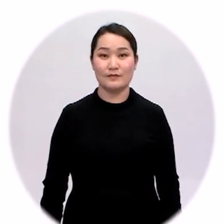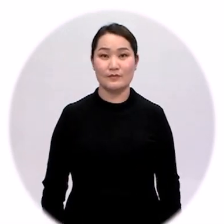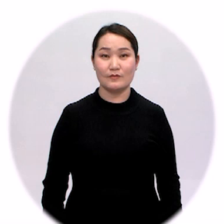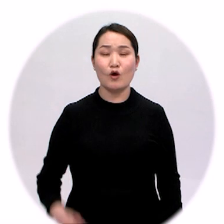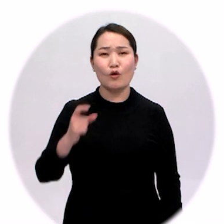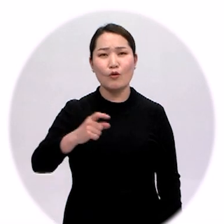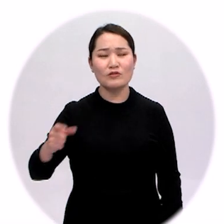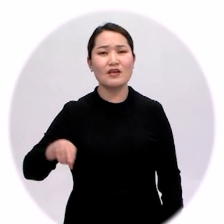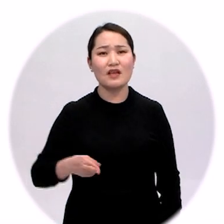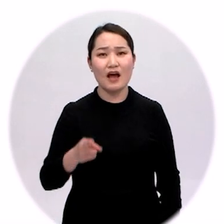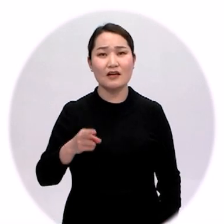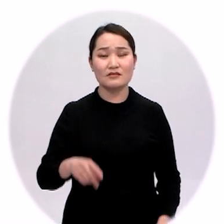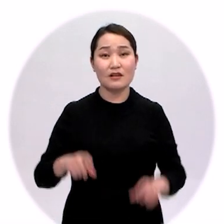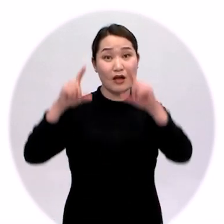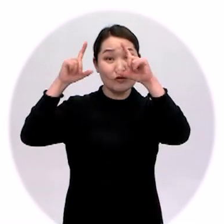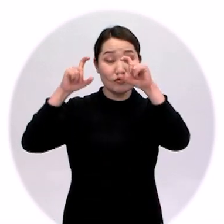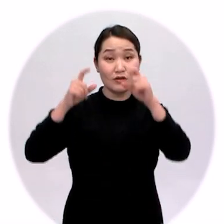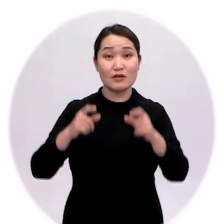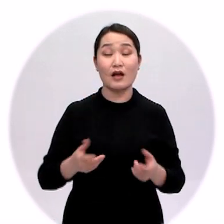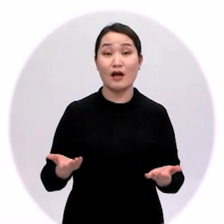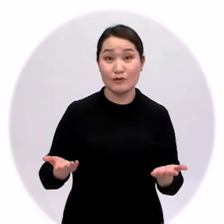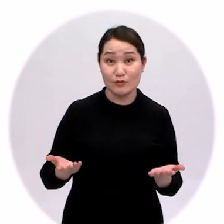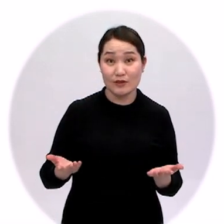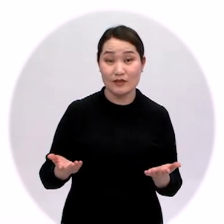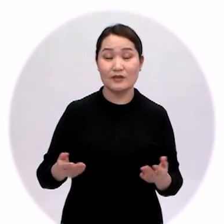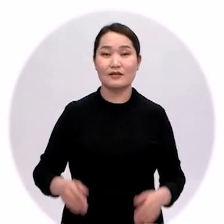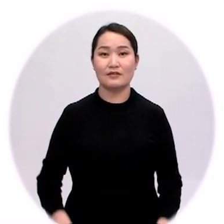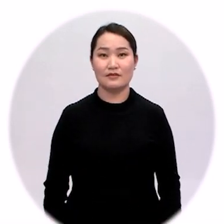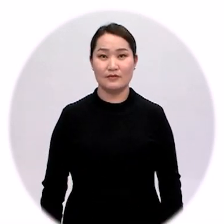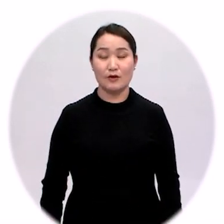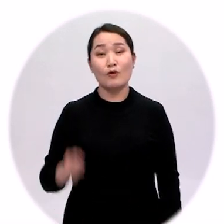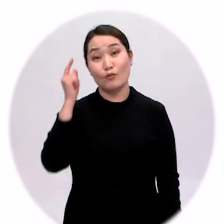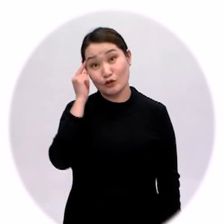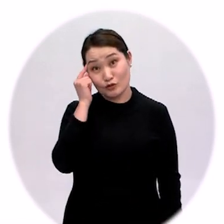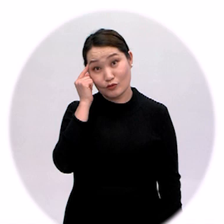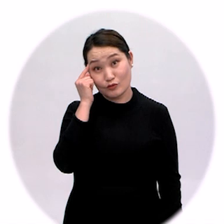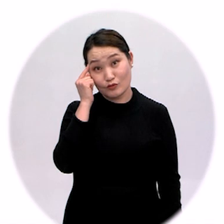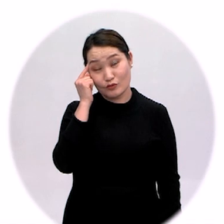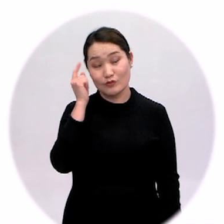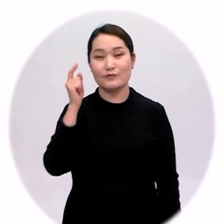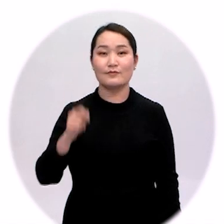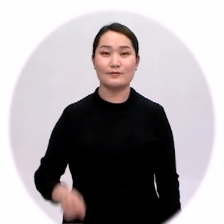Хүмүүс ер нь яагаад фото зураг ахуулдаг юм бол та нар энэ тухай бодож үзсэн үү хүүхдүүдээ?